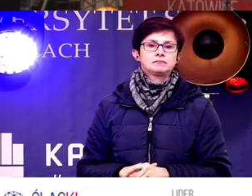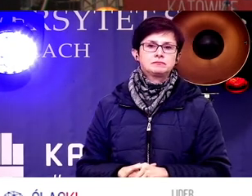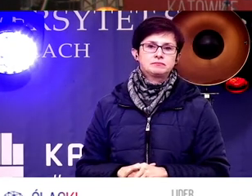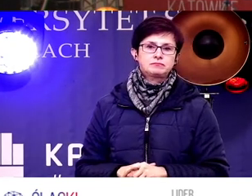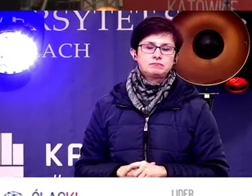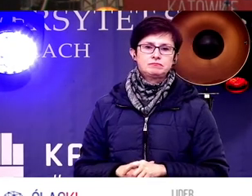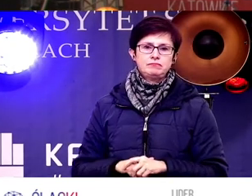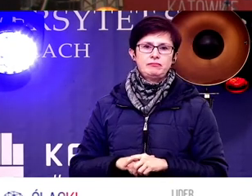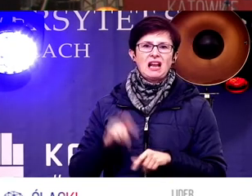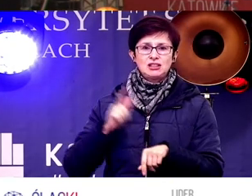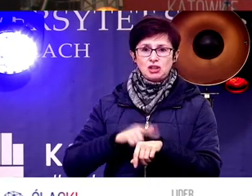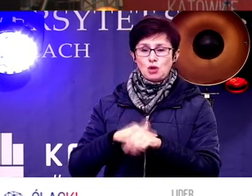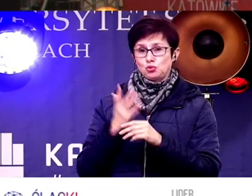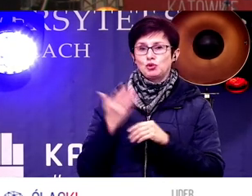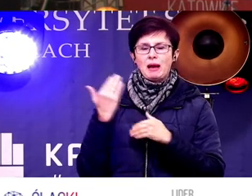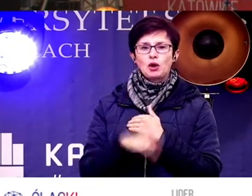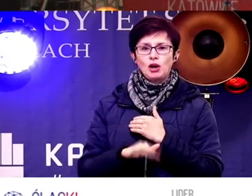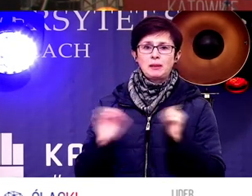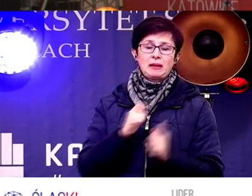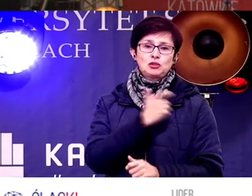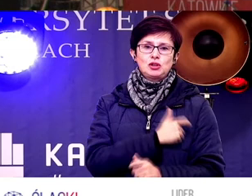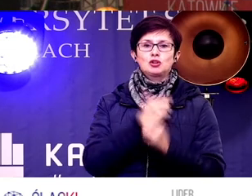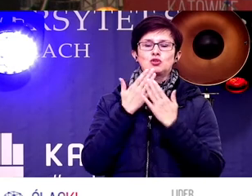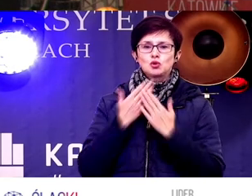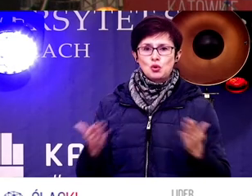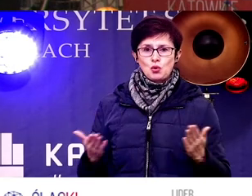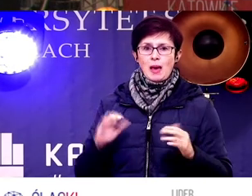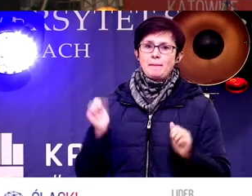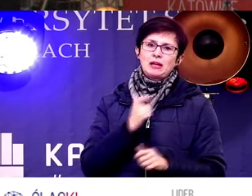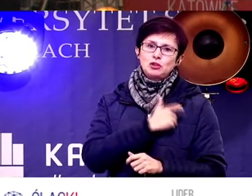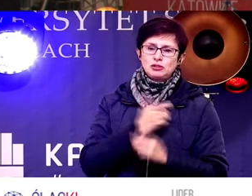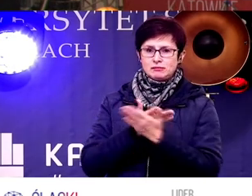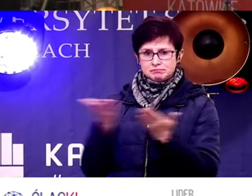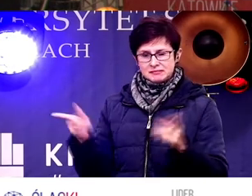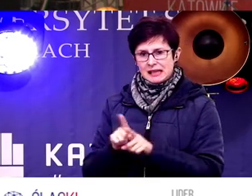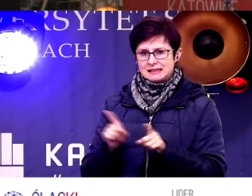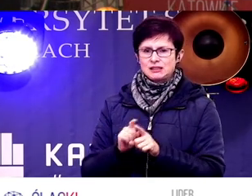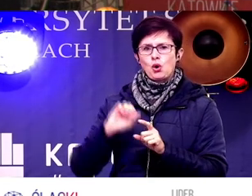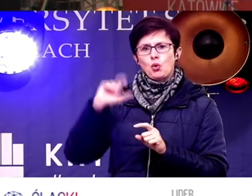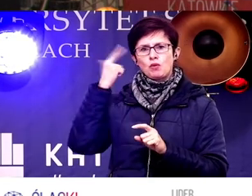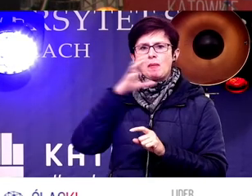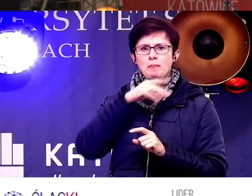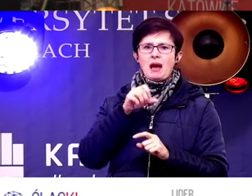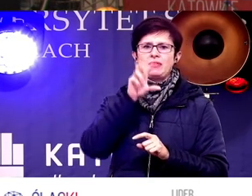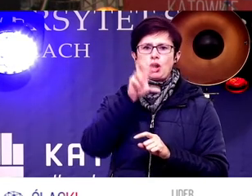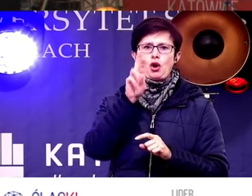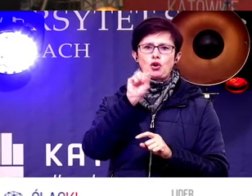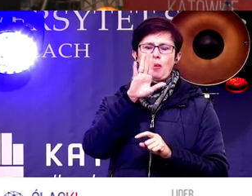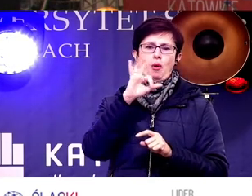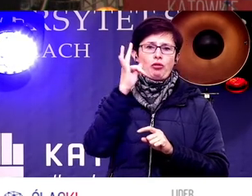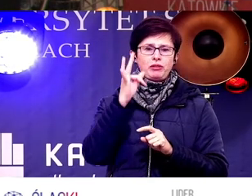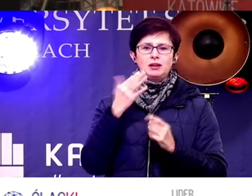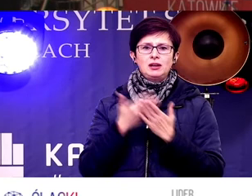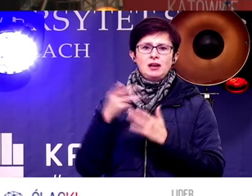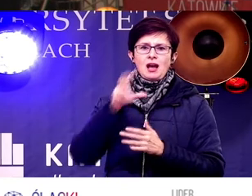Czas chyba nam już teraz mija, także bardzo serdecznie dziękuję, bardzo serdecznie panom dziękuję. Dziękuję szczególnie panu Adrianowi Chrobotowi, bo